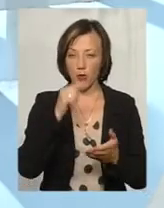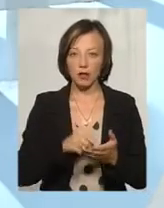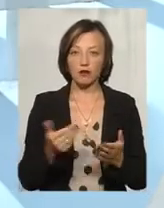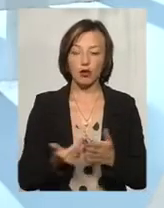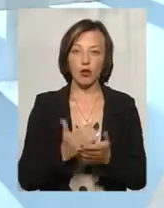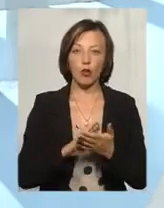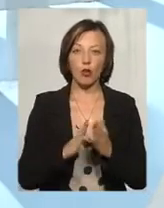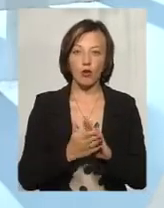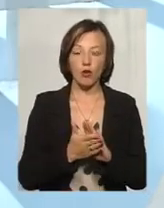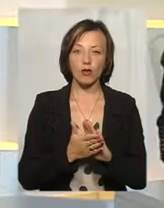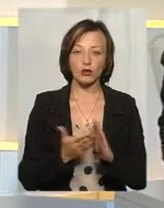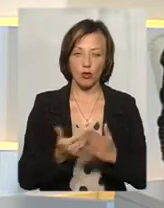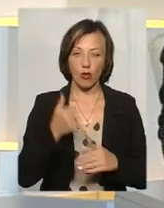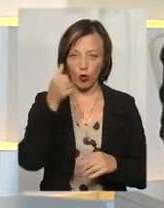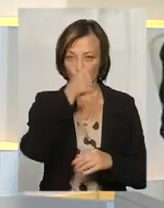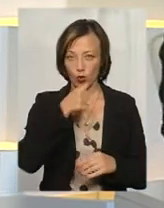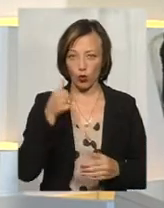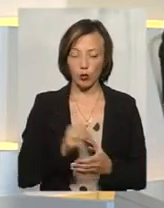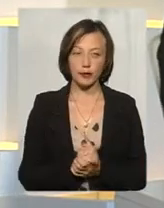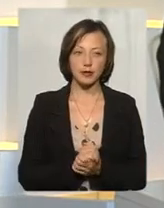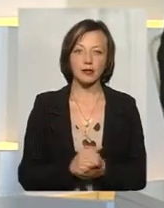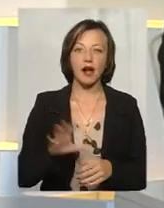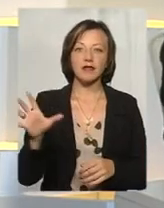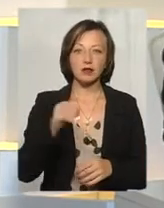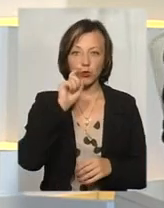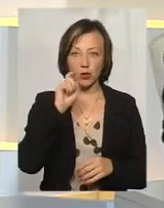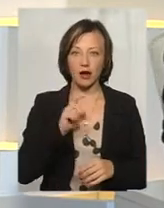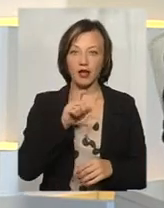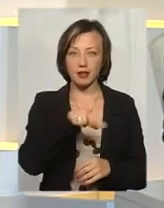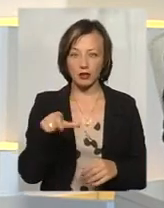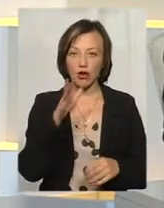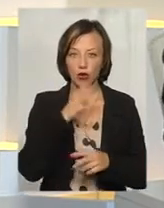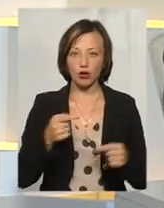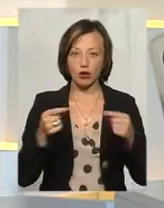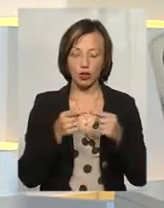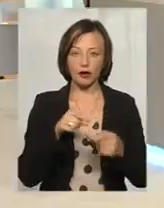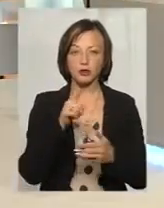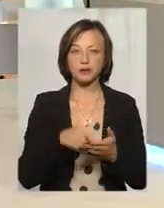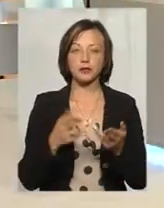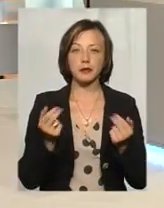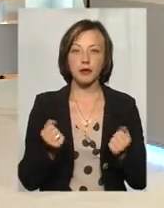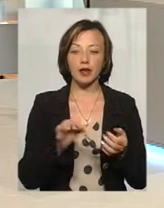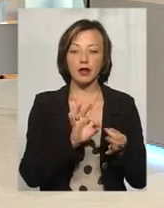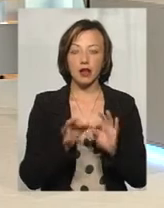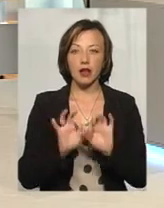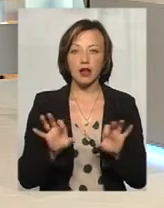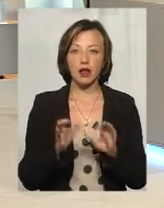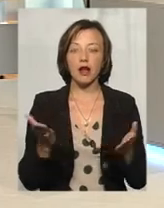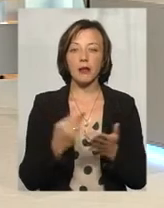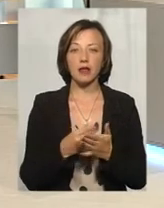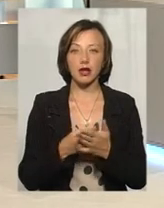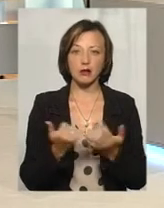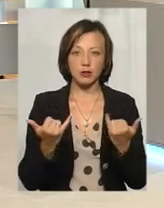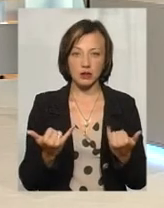нових умовах з нового року. Всі українці одночасно. Так. Розкажіть тоді докладніше, з яким тарифом ми